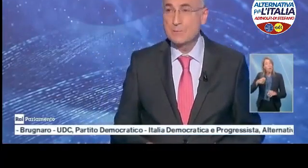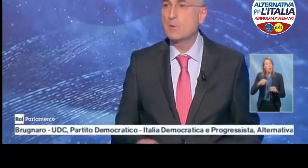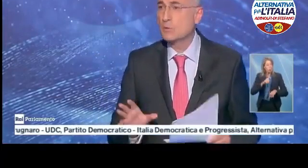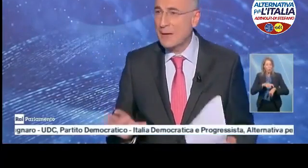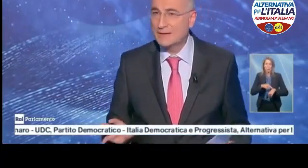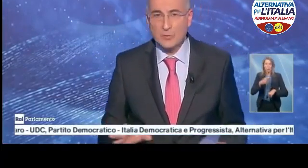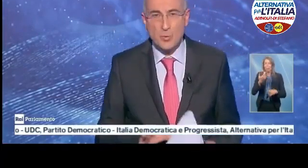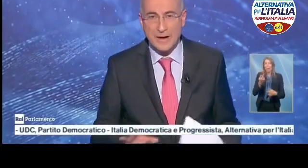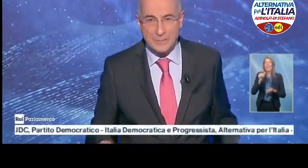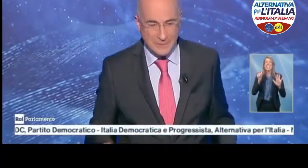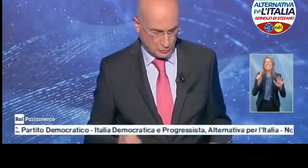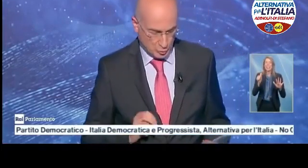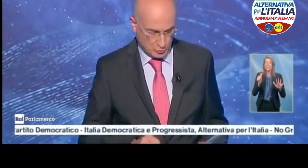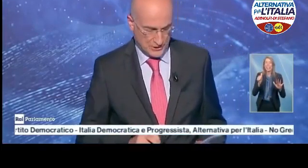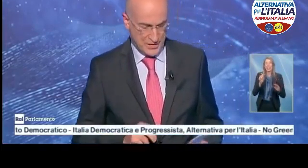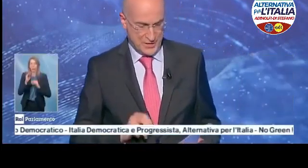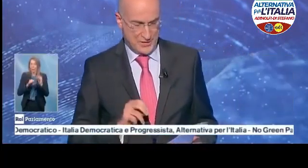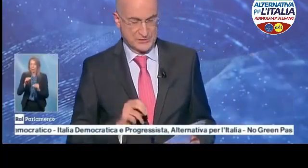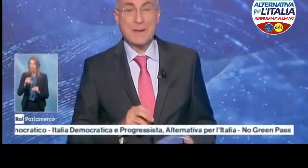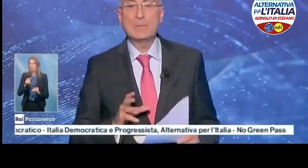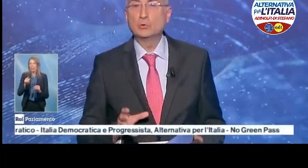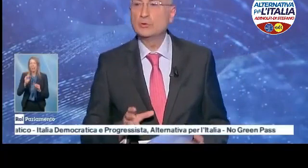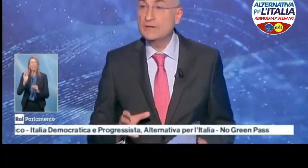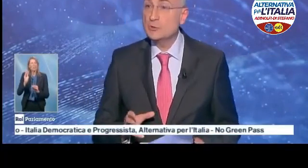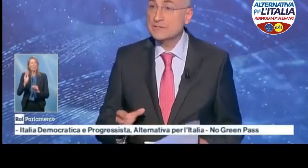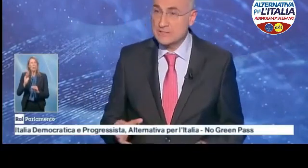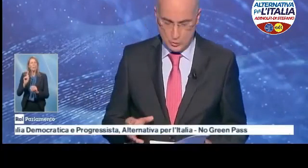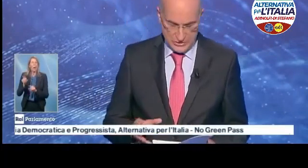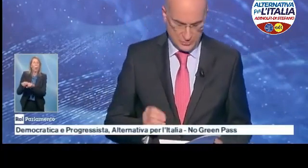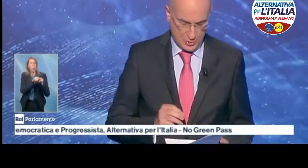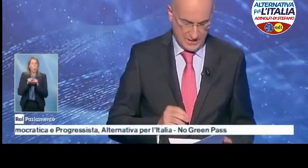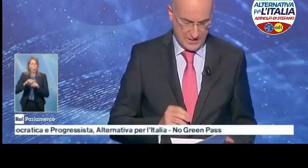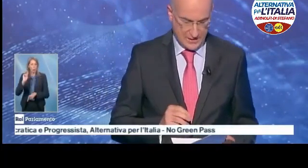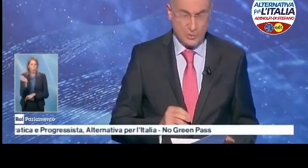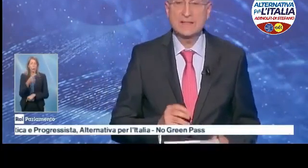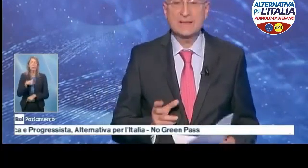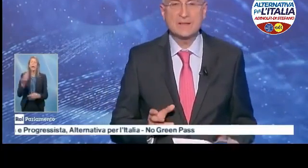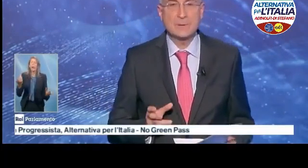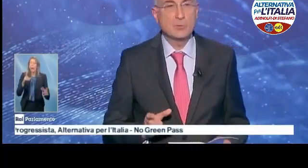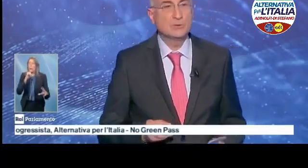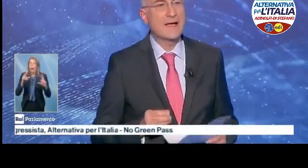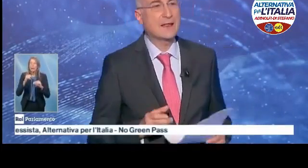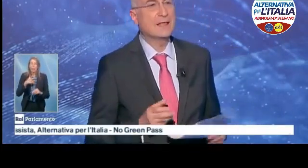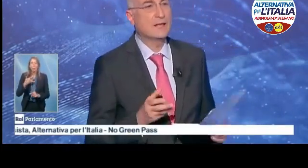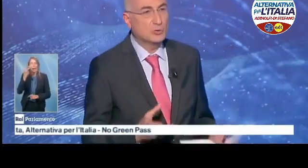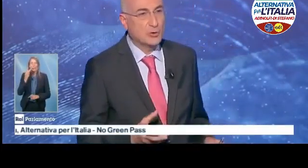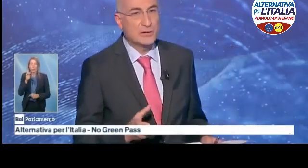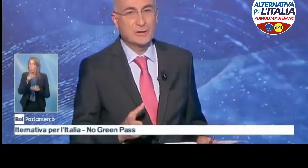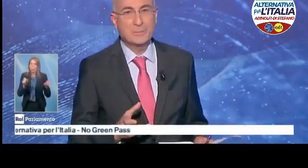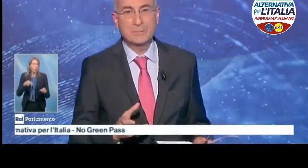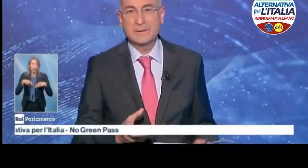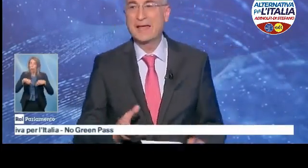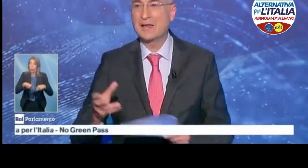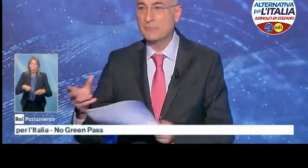anzi per una domanda uguale per tutti. Si parla molto di rischio astensionismo. Cosa direste per motivare gli